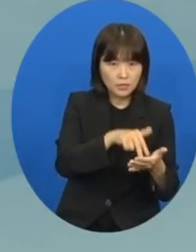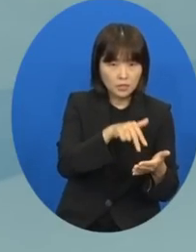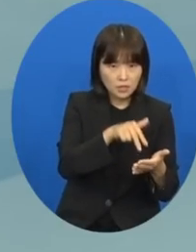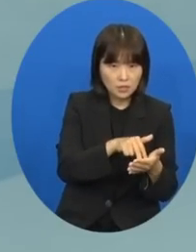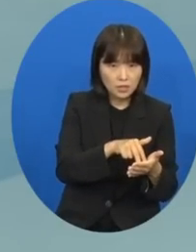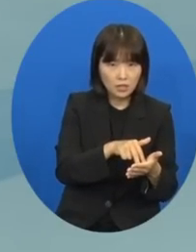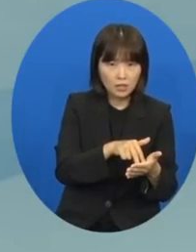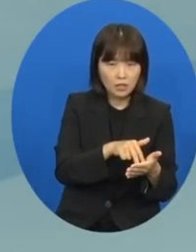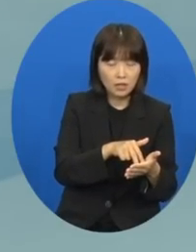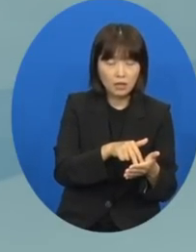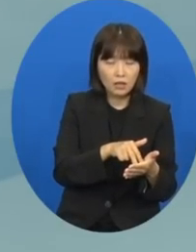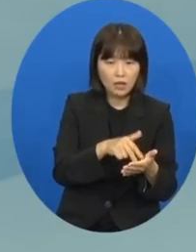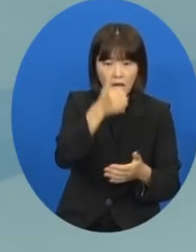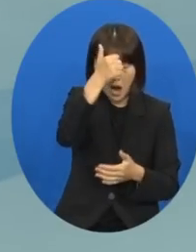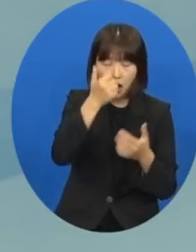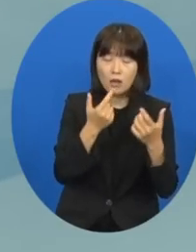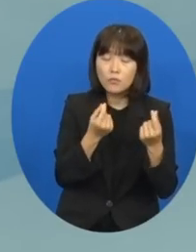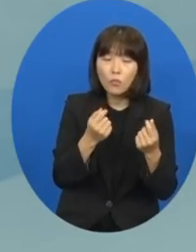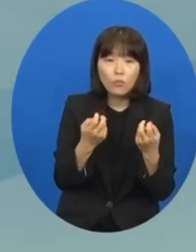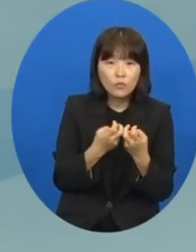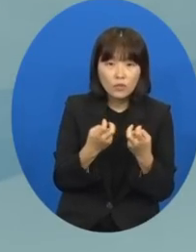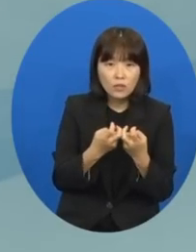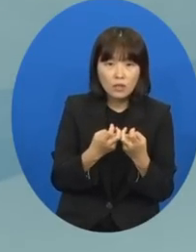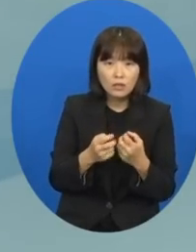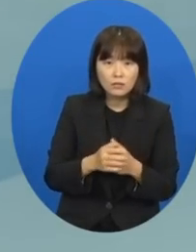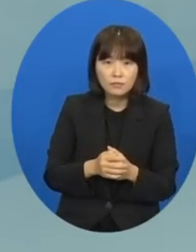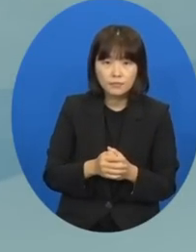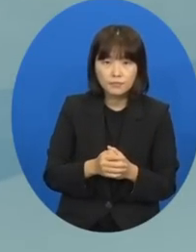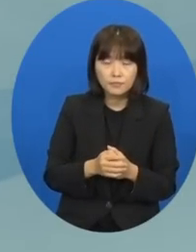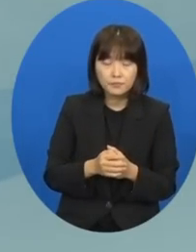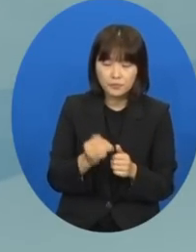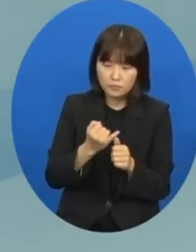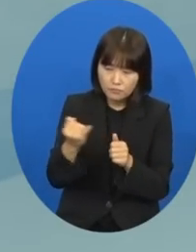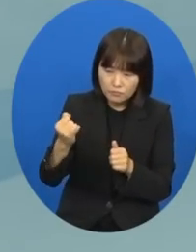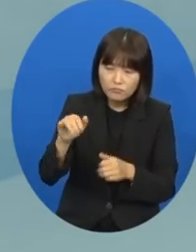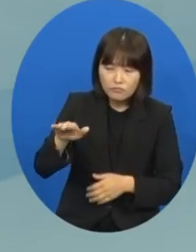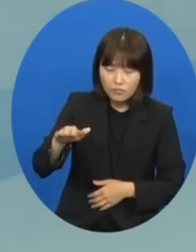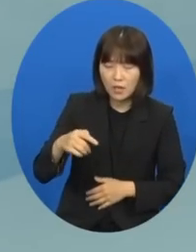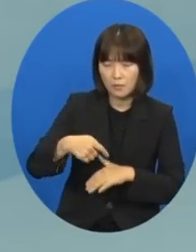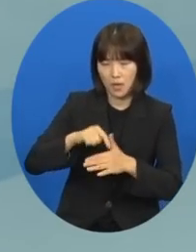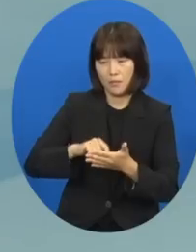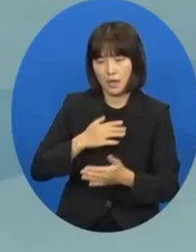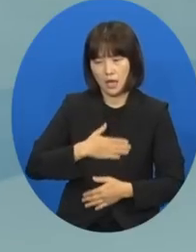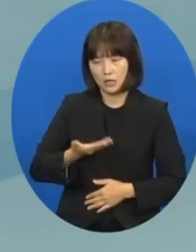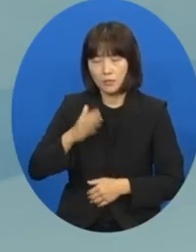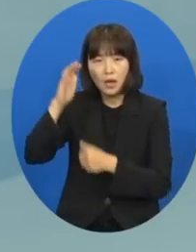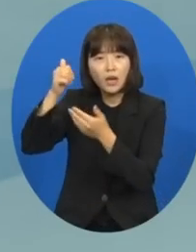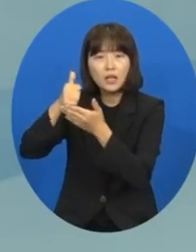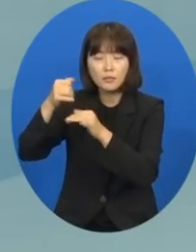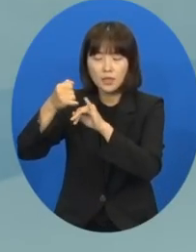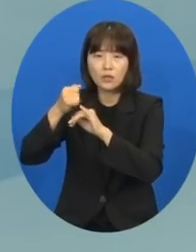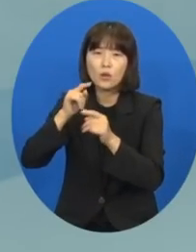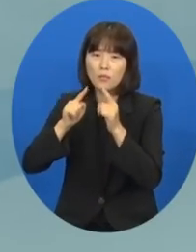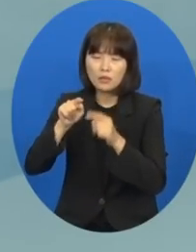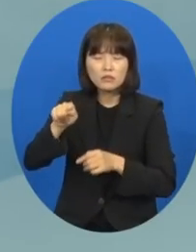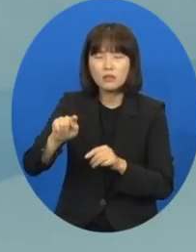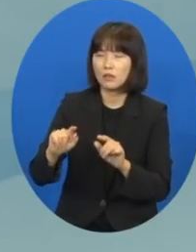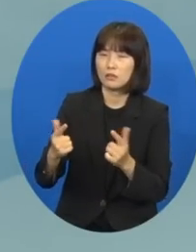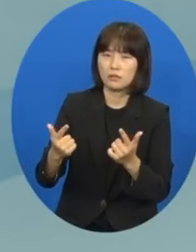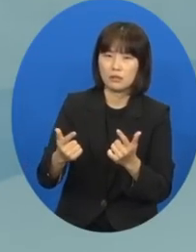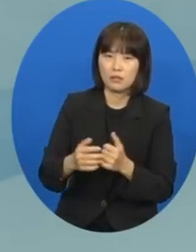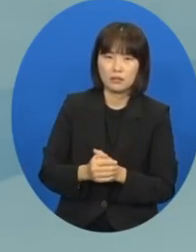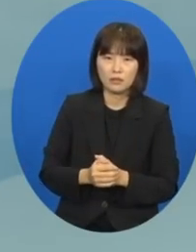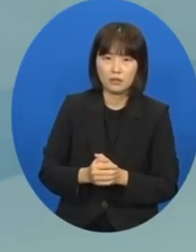해야 돼요? 원래는 여보, 당신의 마음은 알겠지만 하나님의 약속의 말씀은 그것이 아니야. 우리